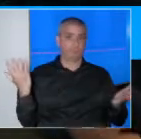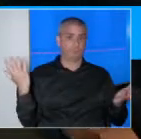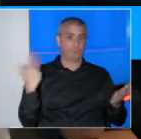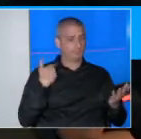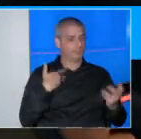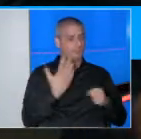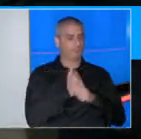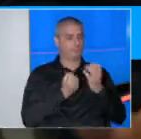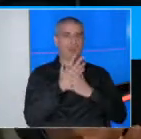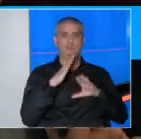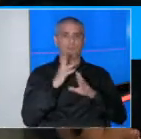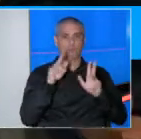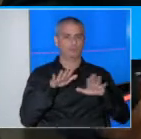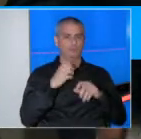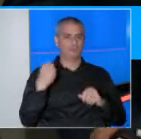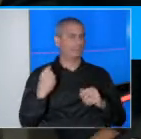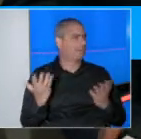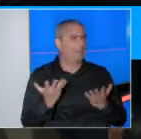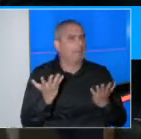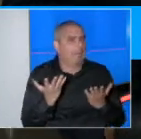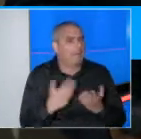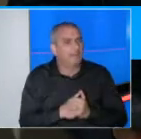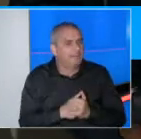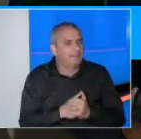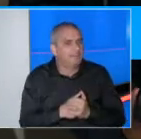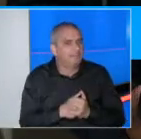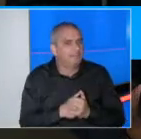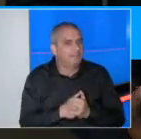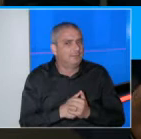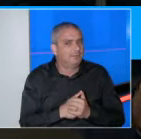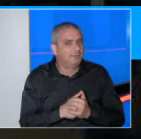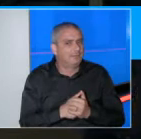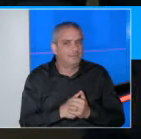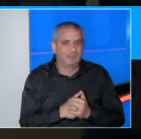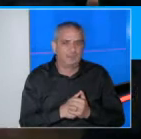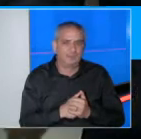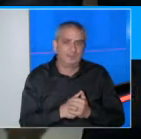היינו מצליחים להרכיב ממשלה, יש ממשלת ימין. איך יש ממשלת ימין?